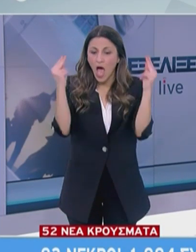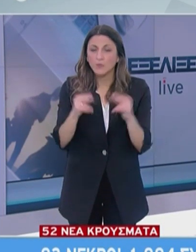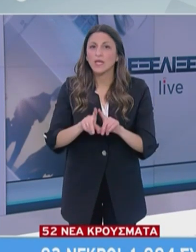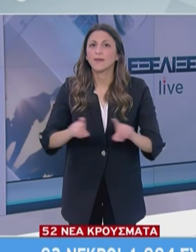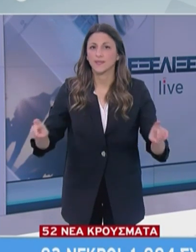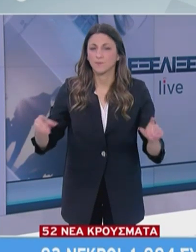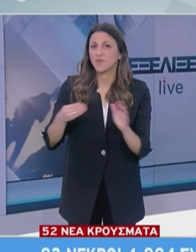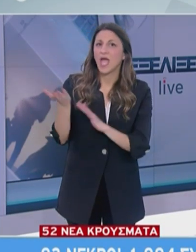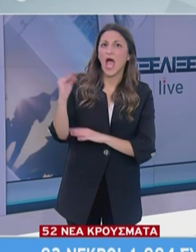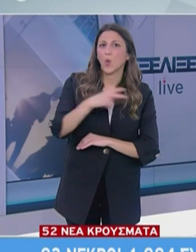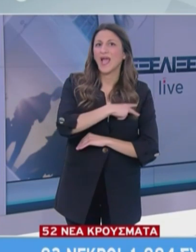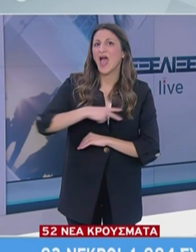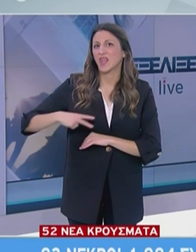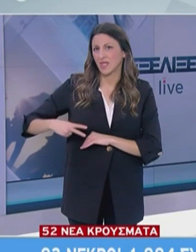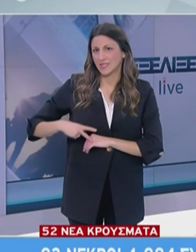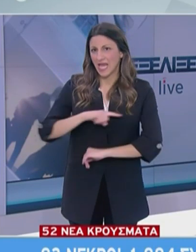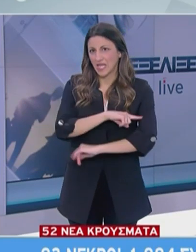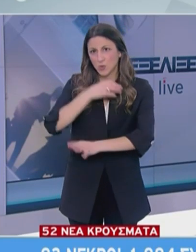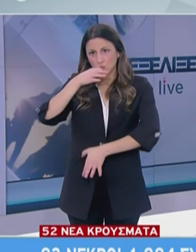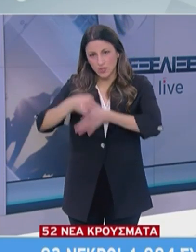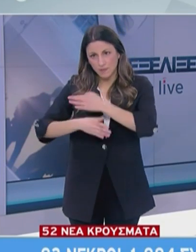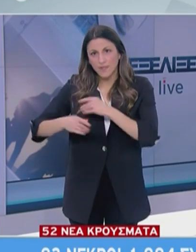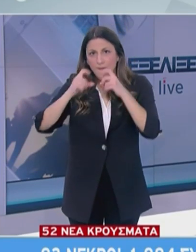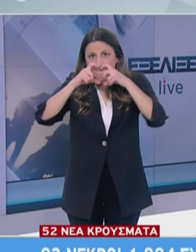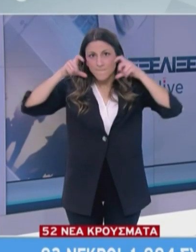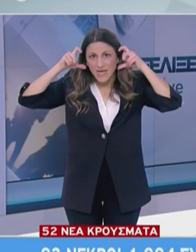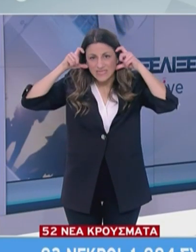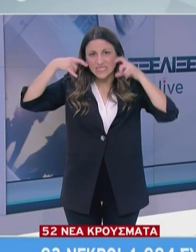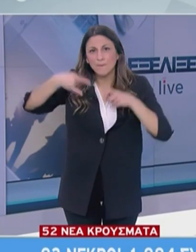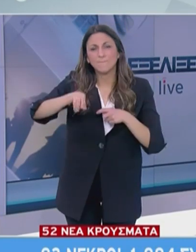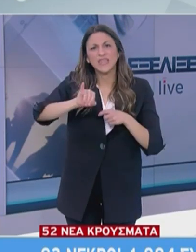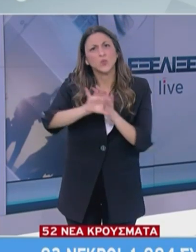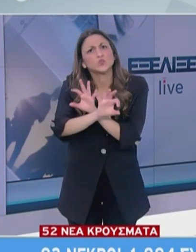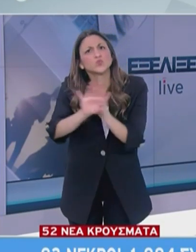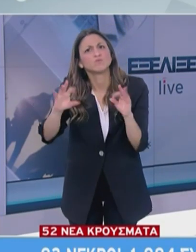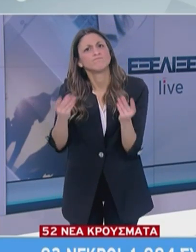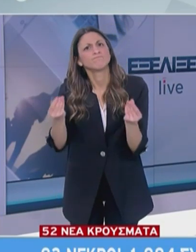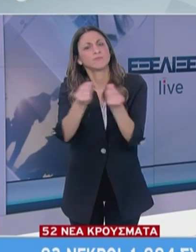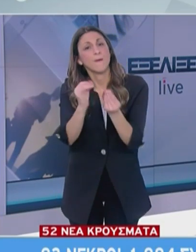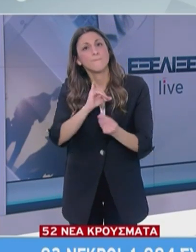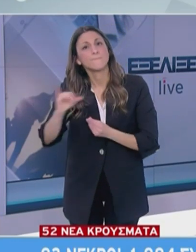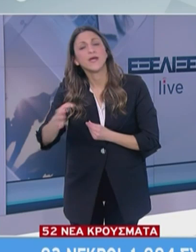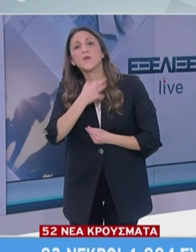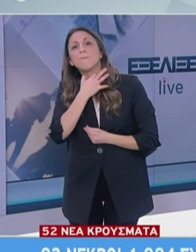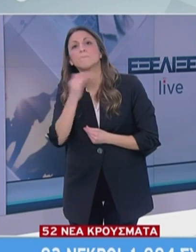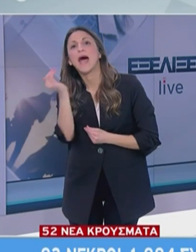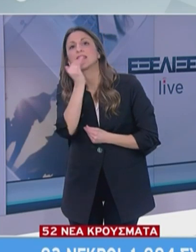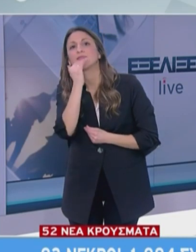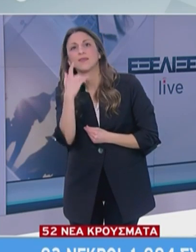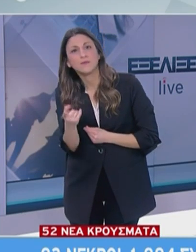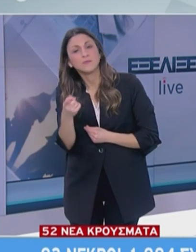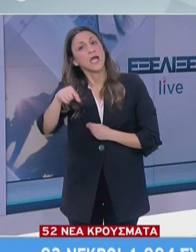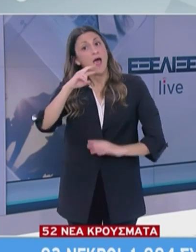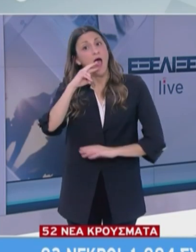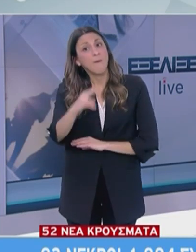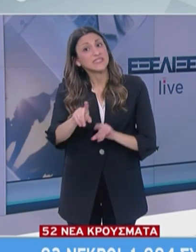η καθηγήτρια η κυρία Κοτανίδου ανάφερε ότι οι μάσκες PP2 είναι υπεραρκετές ακόμα και για τις μονάδες εντατικής θεραπείας. Τι